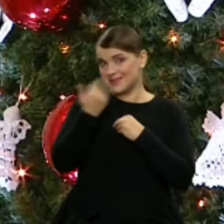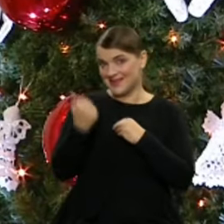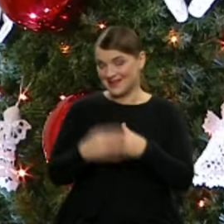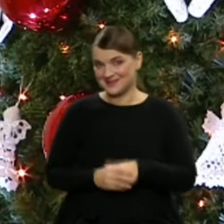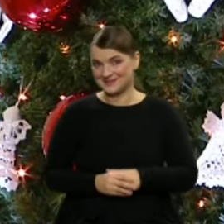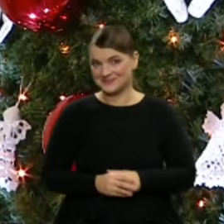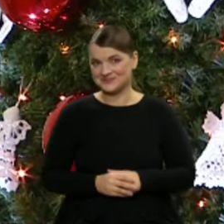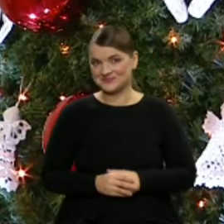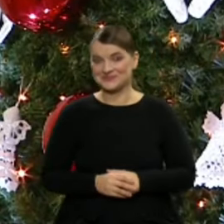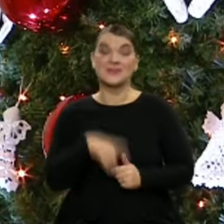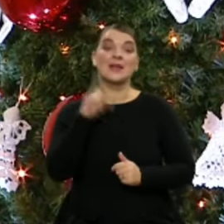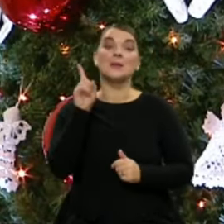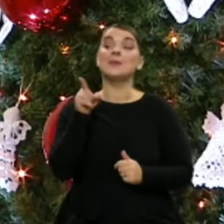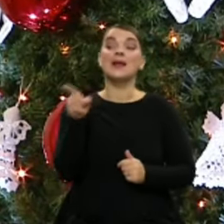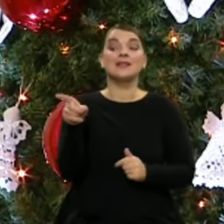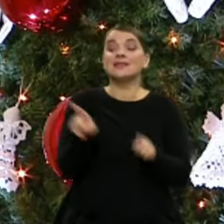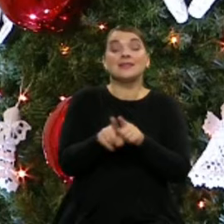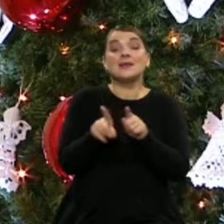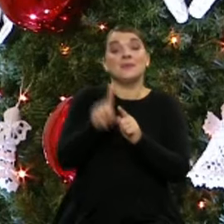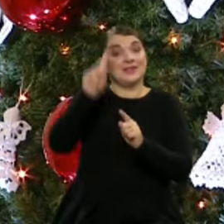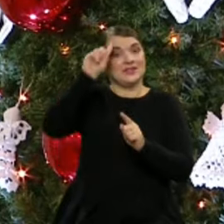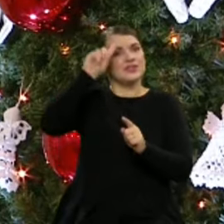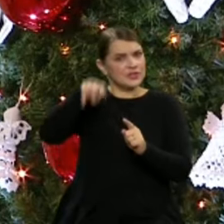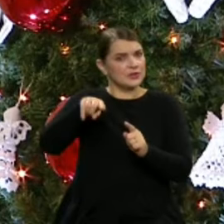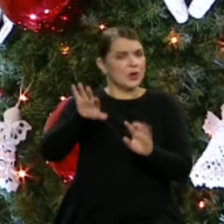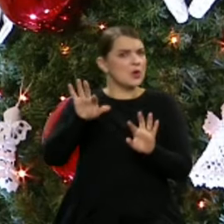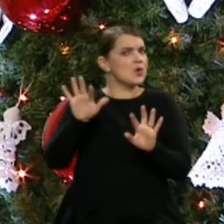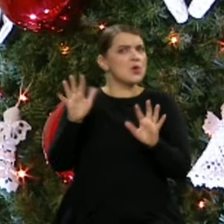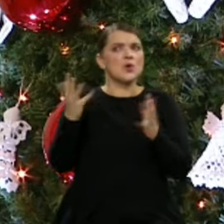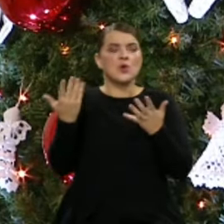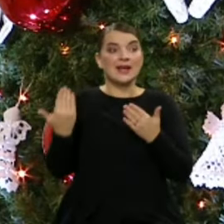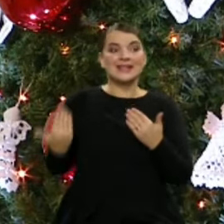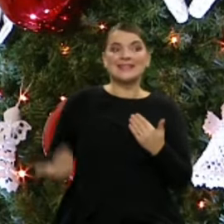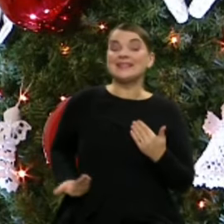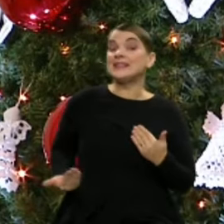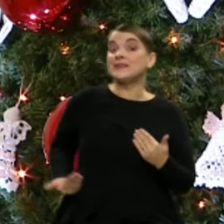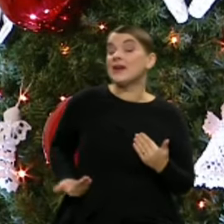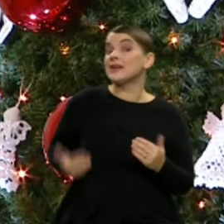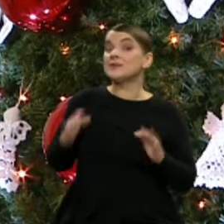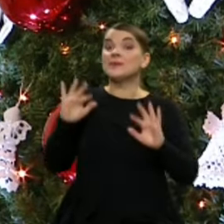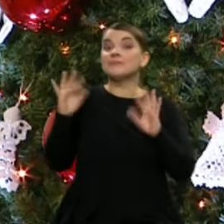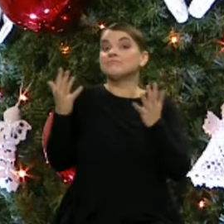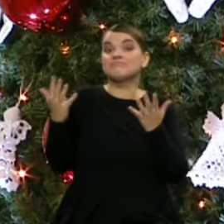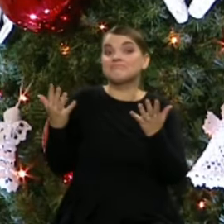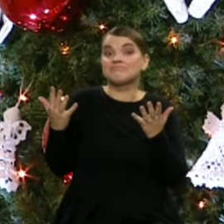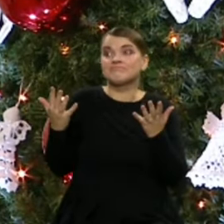tas žmogus, kuris suprasdamas, kad kažkoks dalykas gyvenime yra man